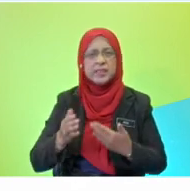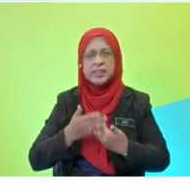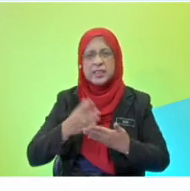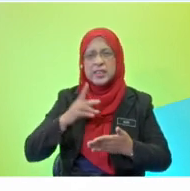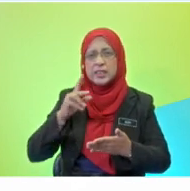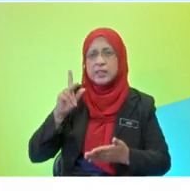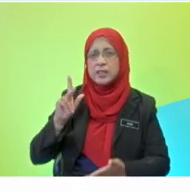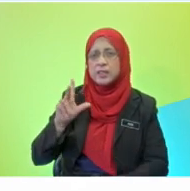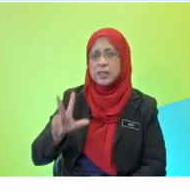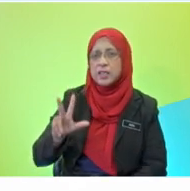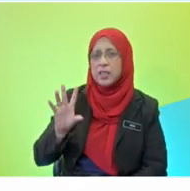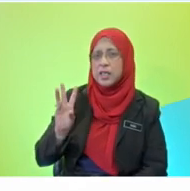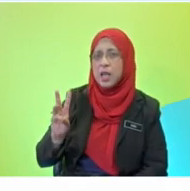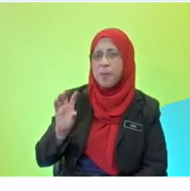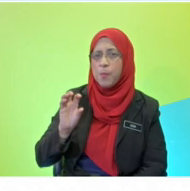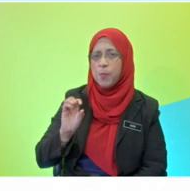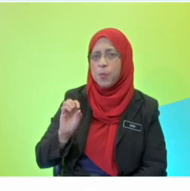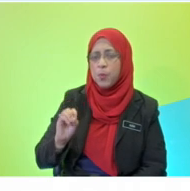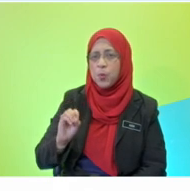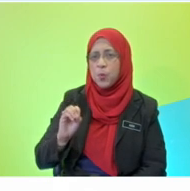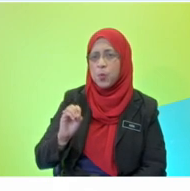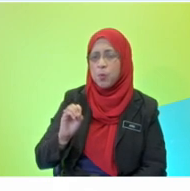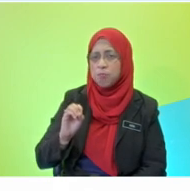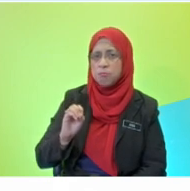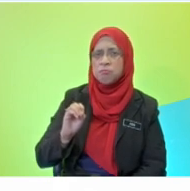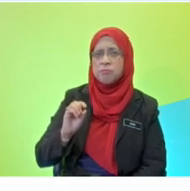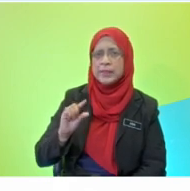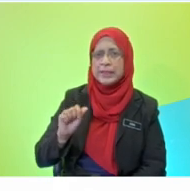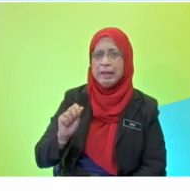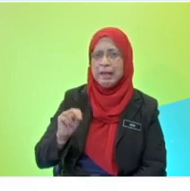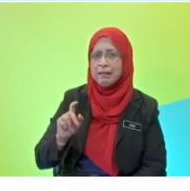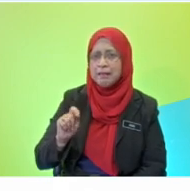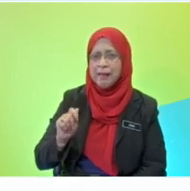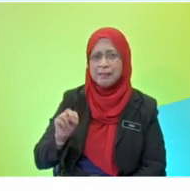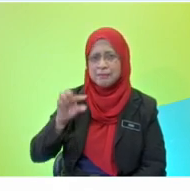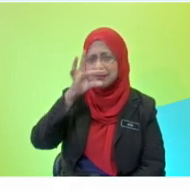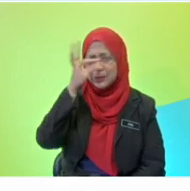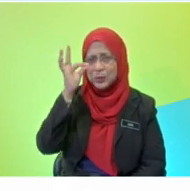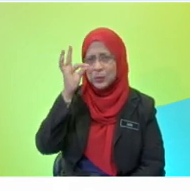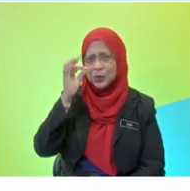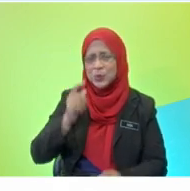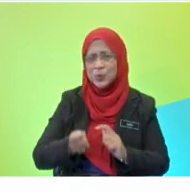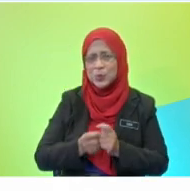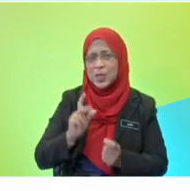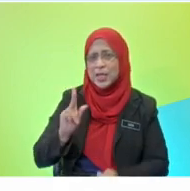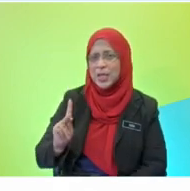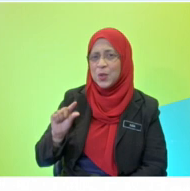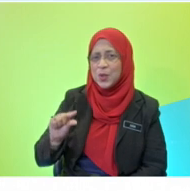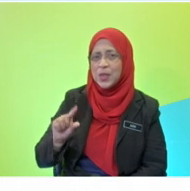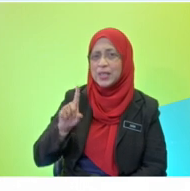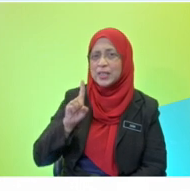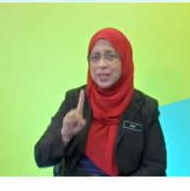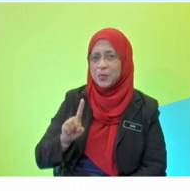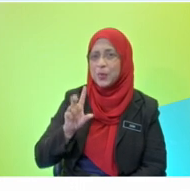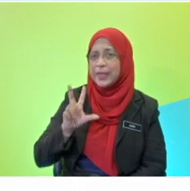yaitu 363 Gantang lama Gantang pun tak tahu kita pindah kepada kilogram yaitu